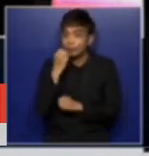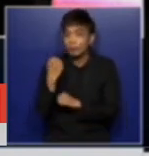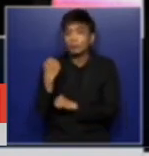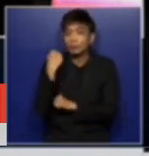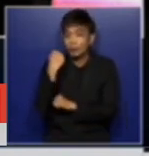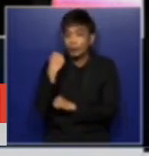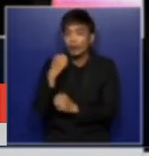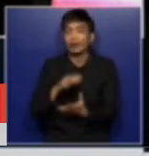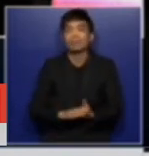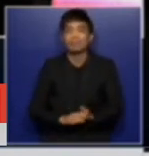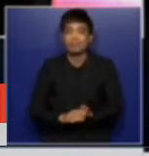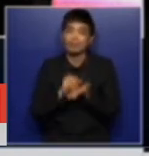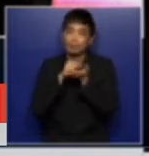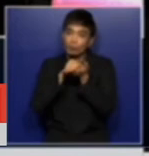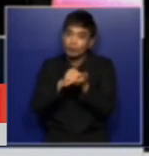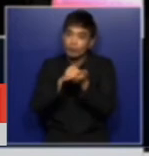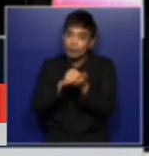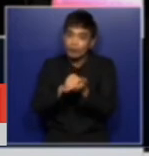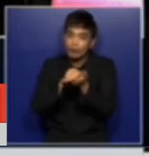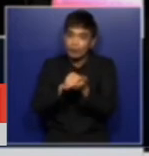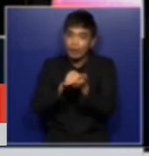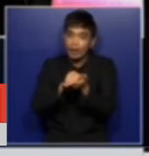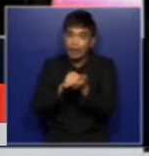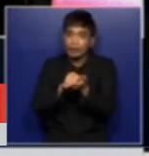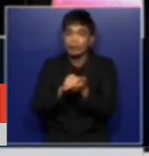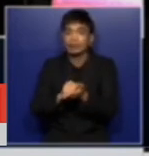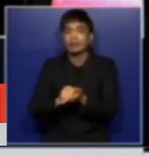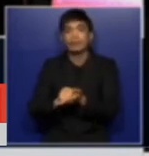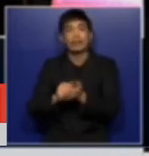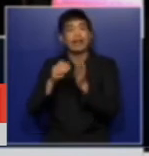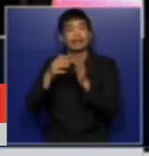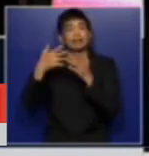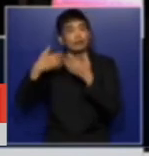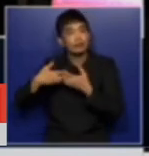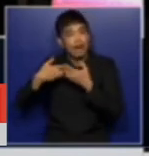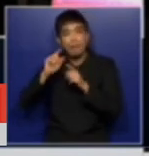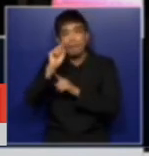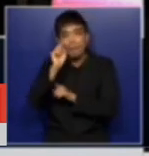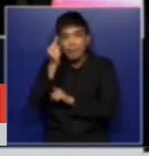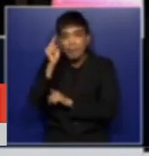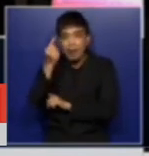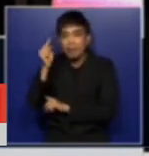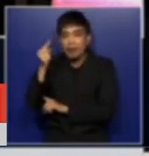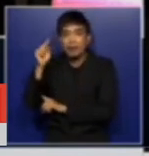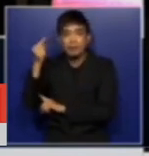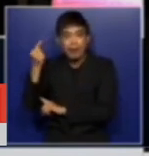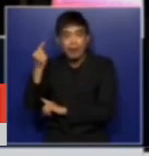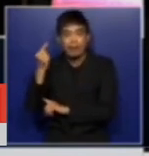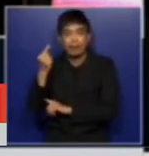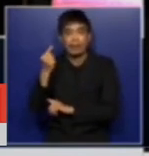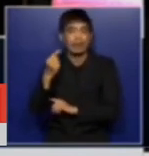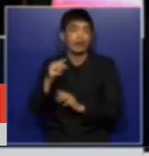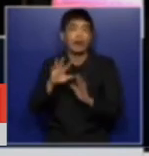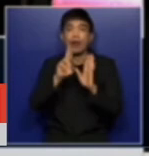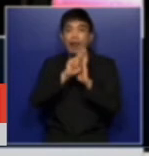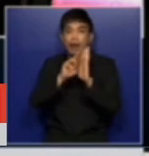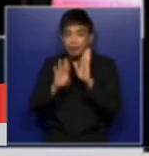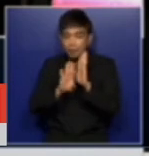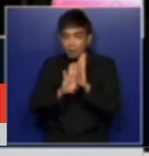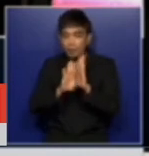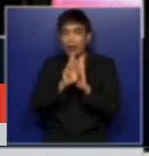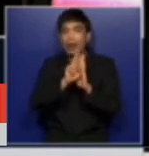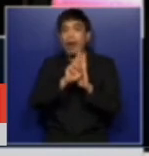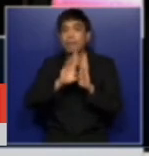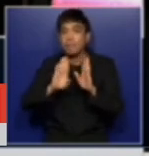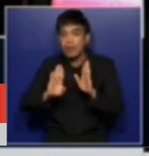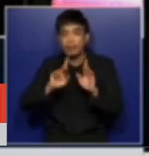านการบริการด้านอุตสาหกรรมรูปแบบใหม่ๆรวมไปถึงการจัดสรรระเบียบโลกใหม่รัฐบาลมียุทธ